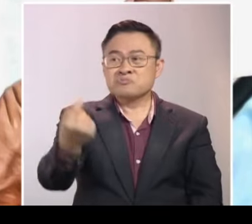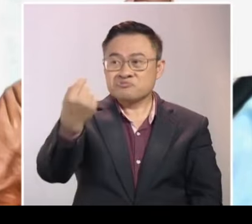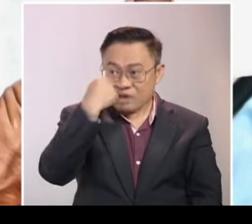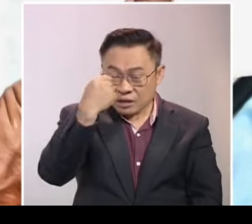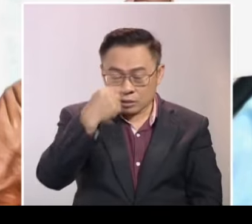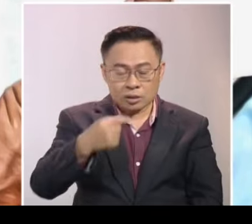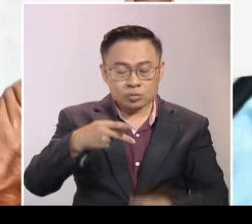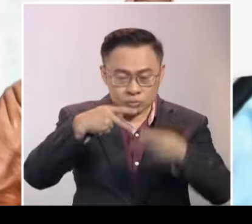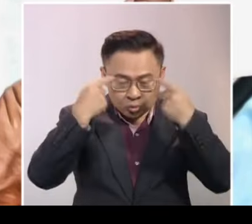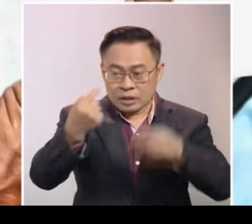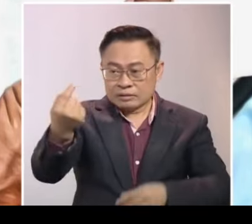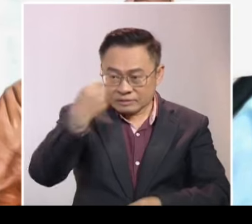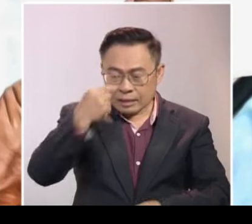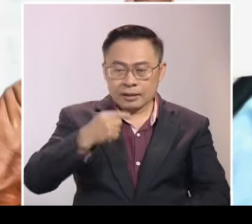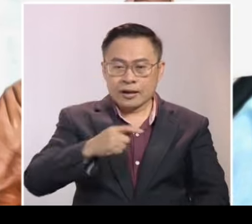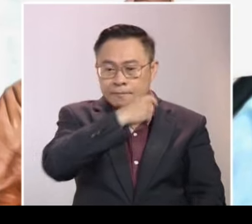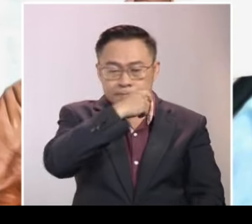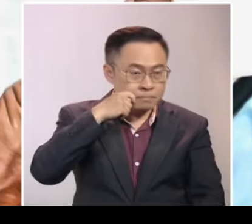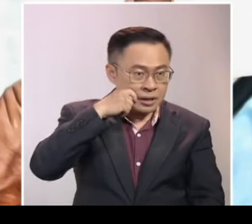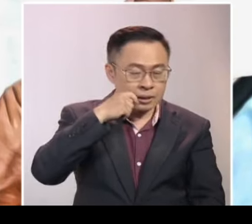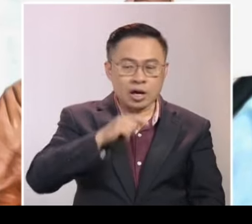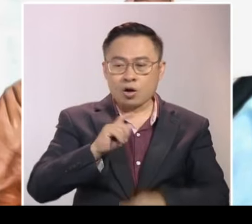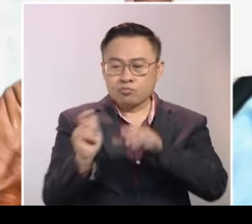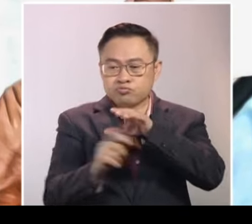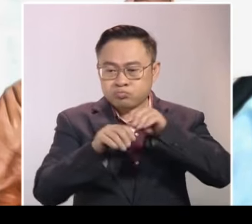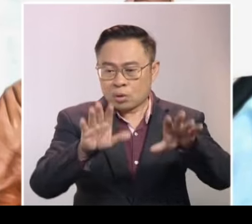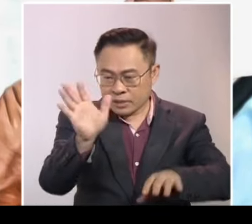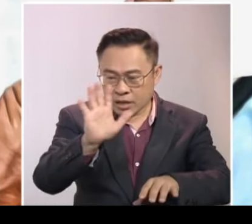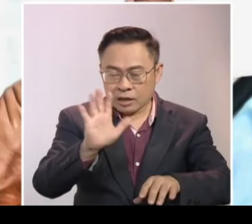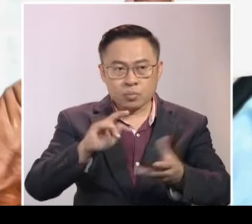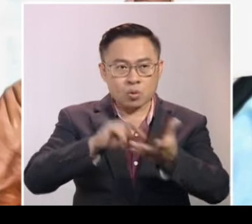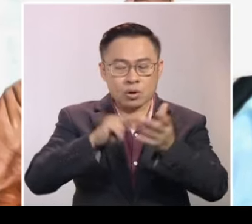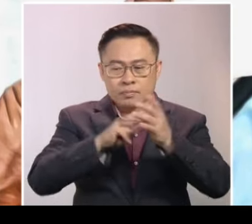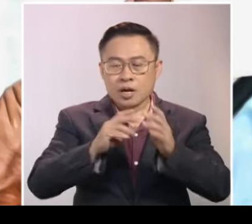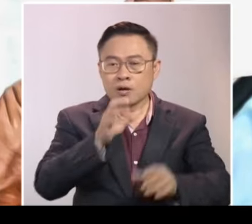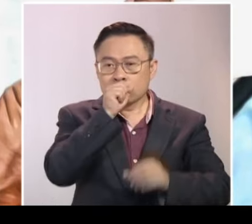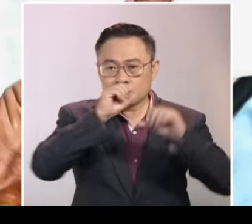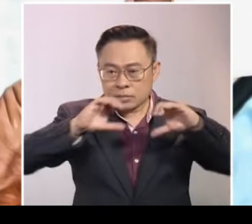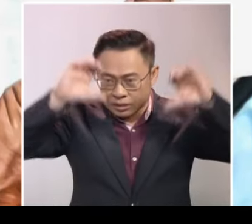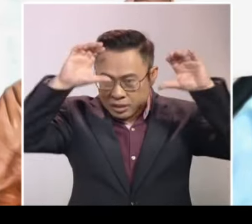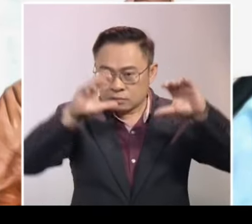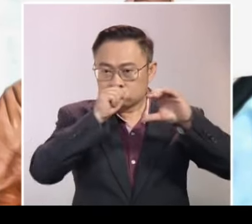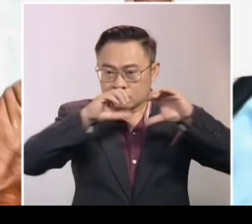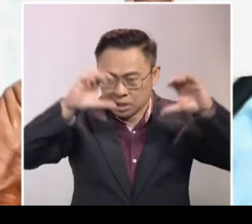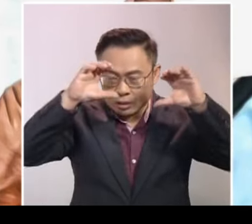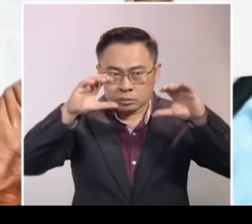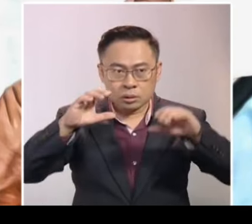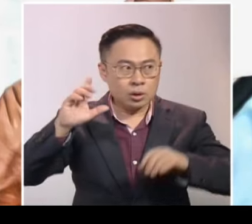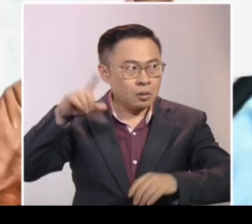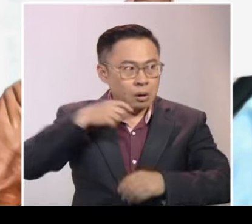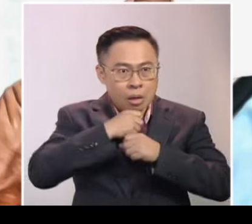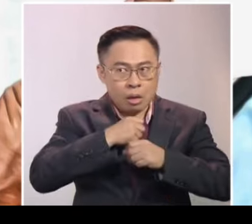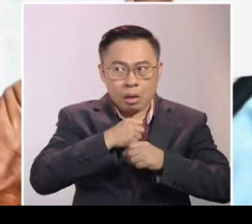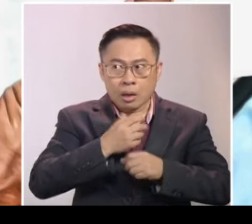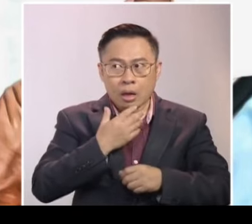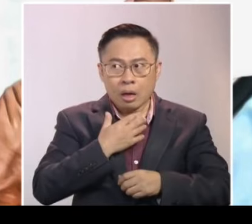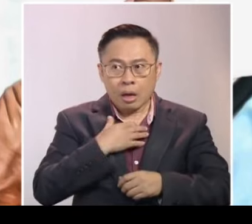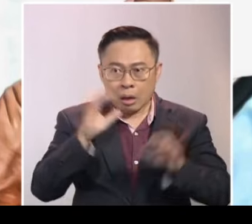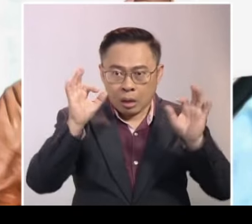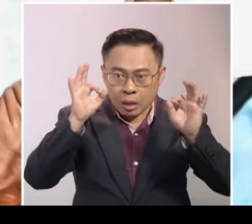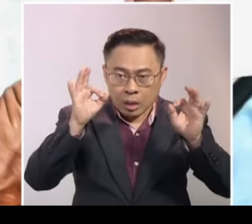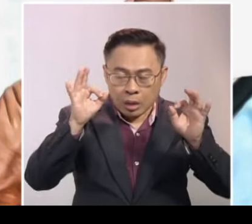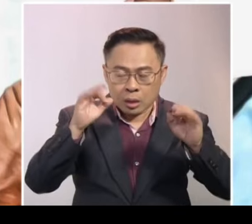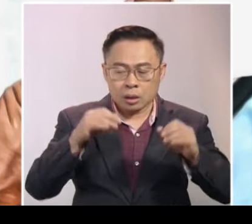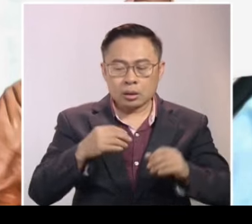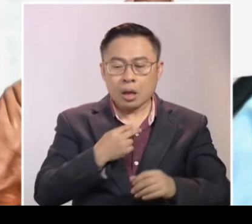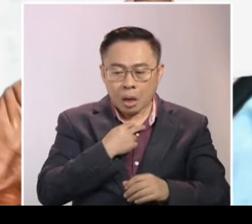ใครเพราะเป็นความลับทางราชการทำให้ป้าเนี่ยก็ไม่กล้าไปบอกก่อนที่จะมารู้ตัวอีกทีว่าเงินเกลี้ยงบัญชี